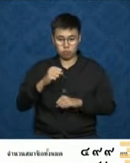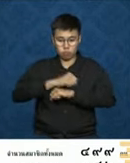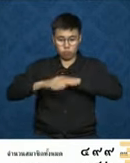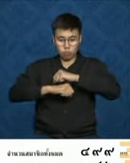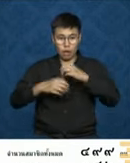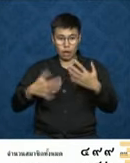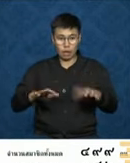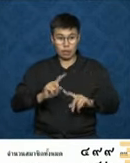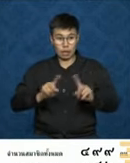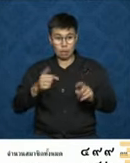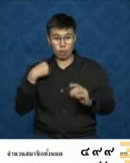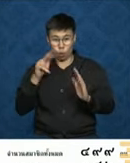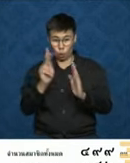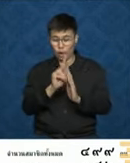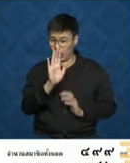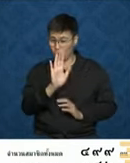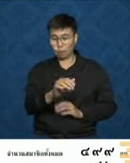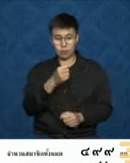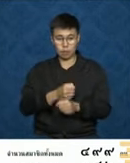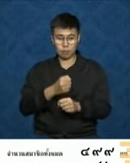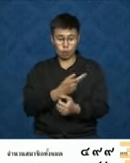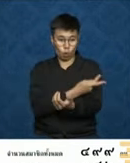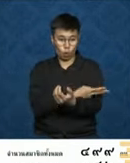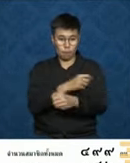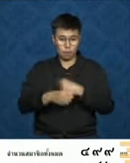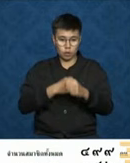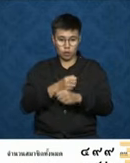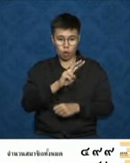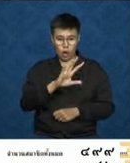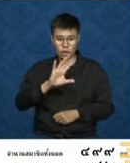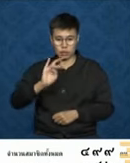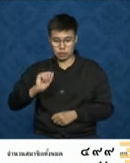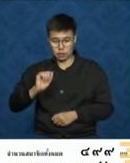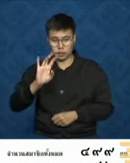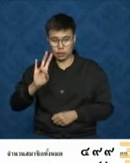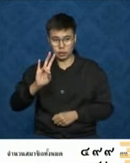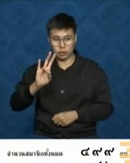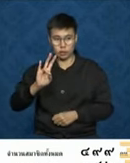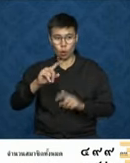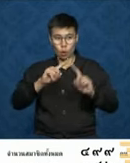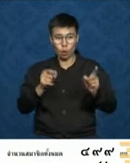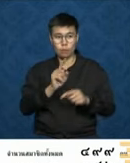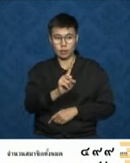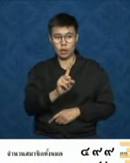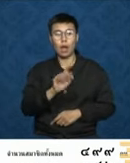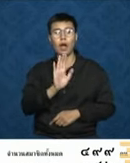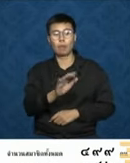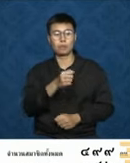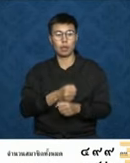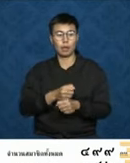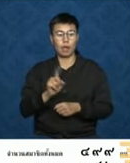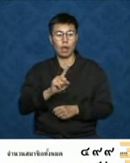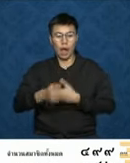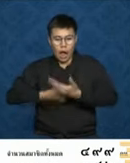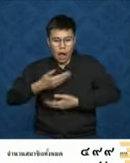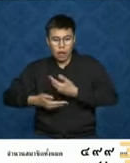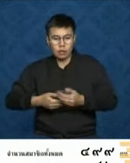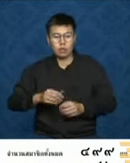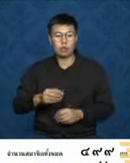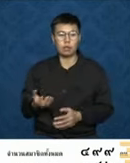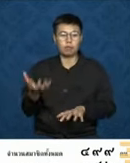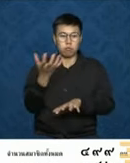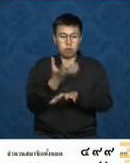กฎกระทรวงห้ามก่อสร้างอาคารบางชนิดในพื้นที่จังหวัดภูเก็ตพ.ศ 2547ข้อที่ 2ง 1ระบุห้ามสร้างห้างค้าปีกค้าส่งขนาด